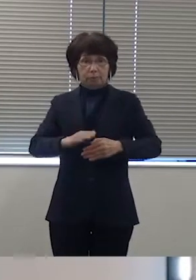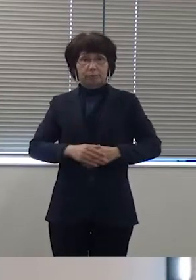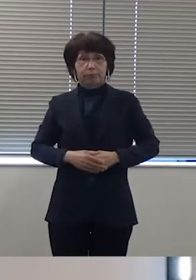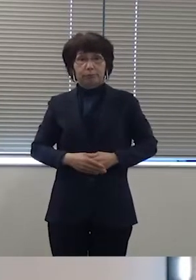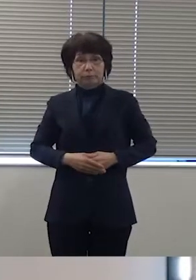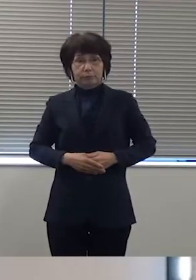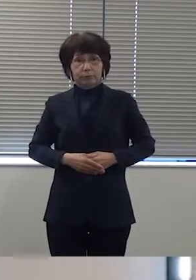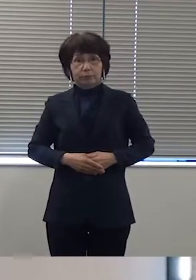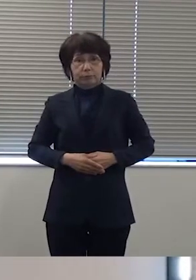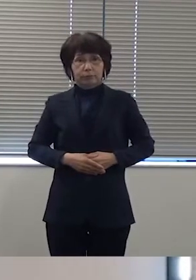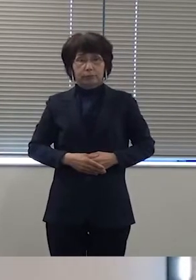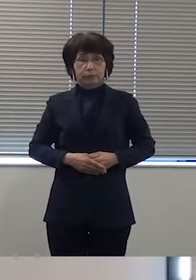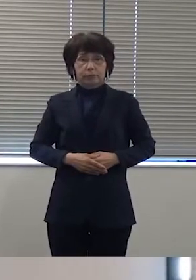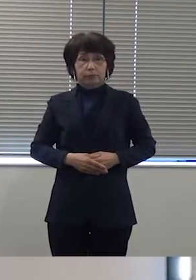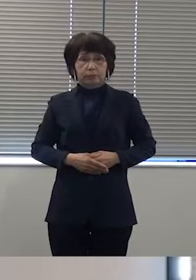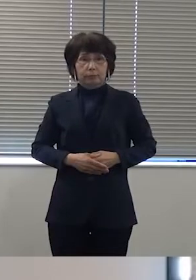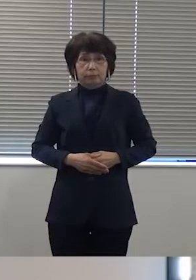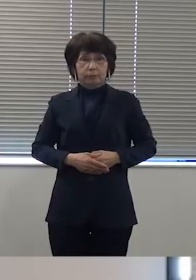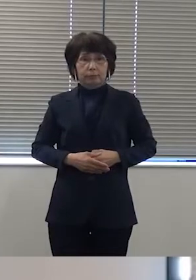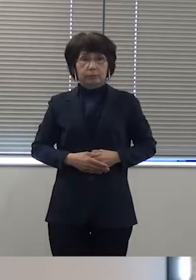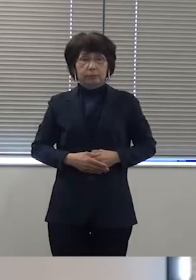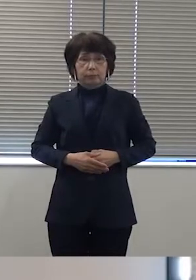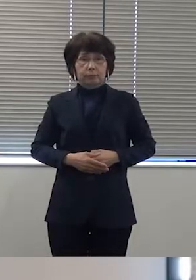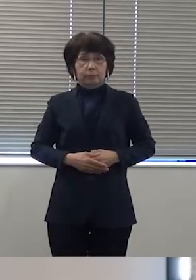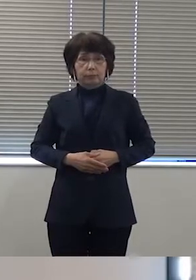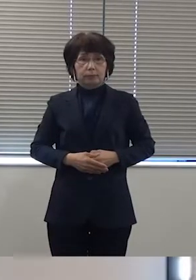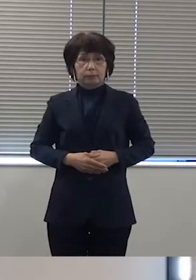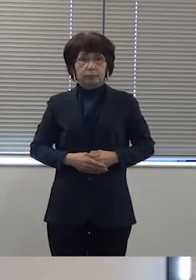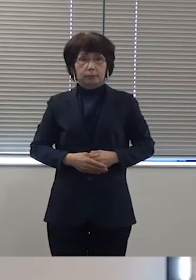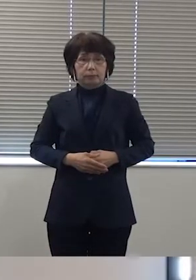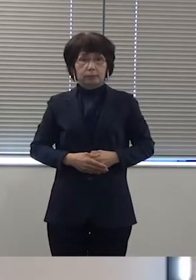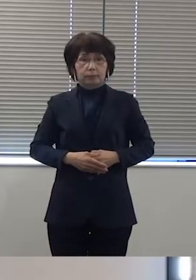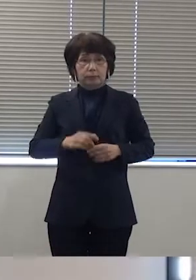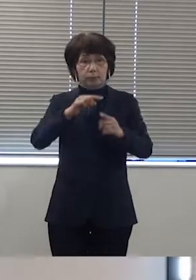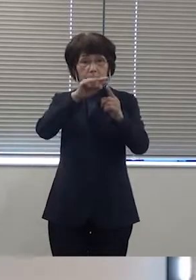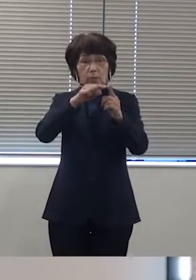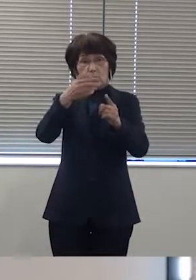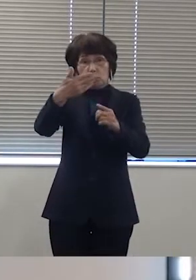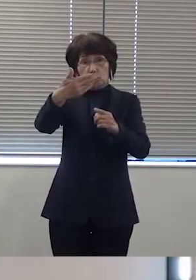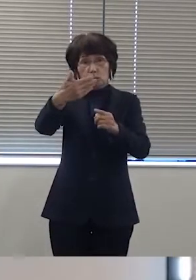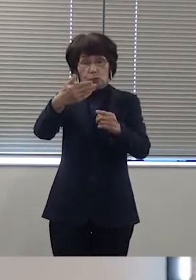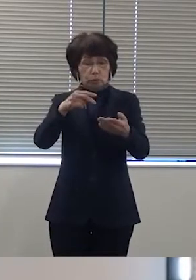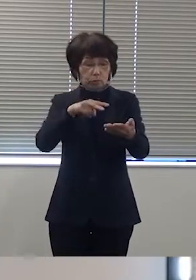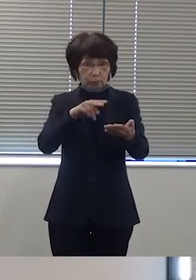すいません、横書きの予算資料の9ページに戻っていただきますが、